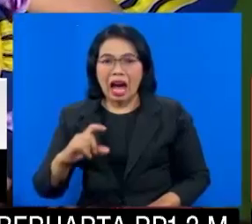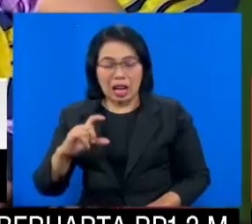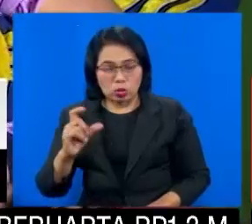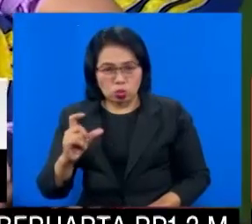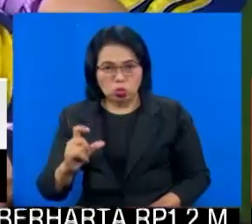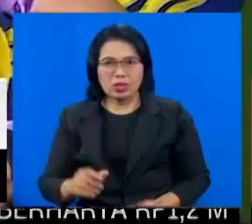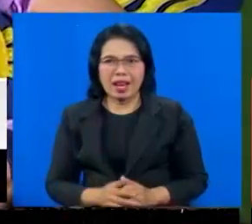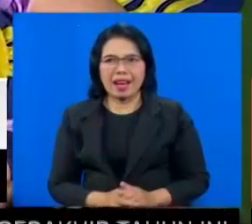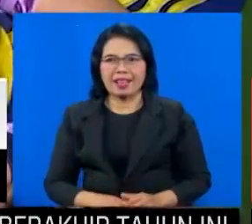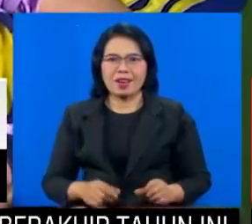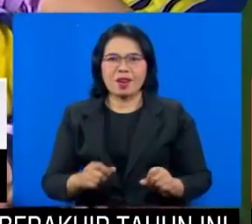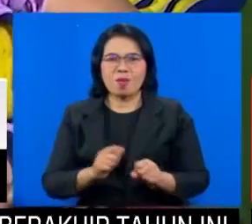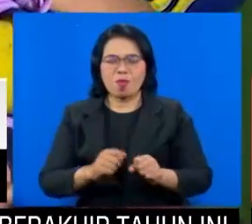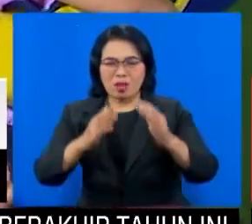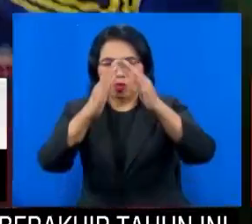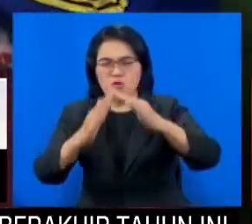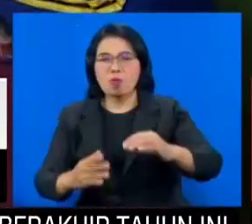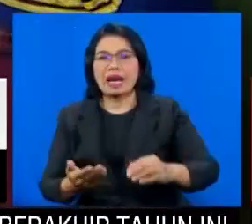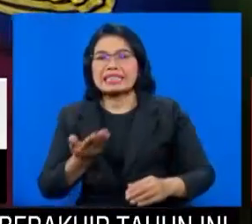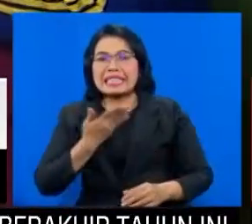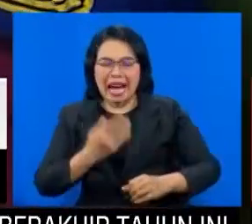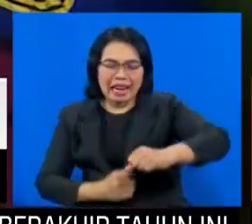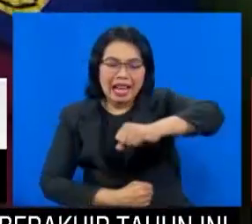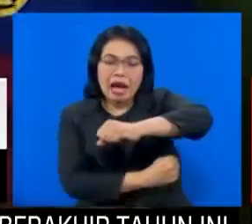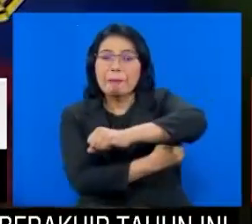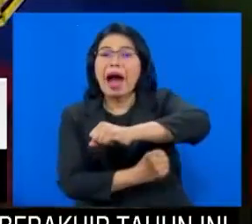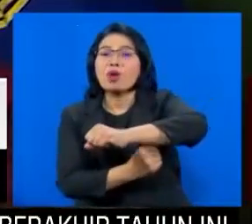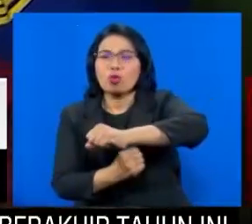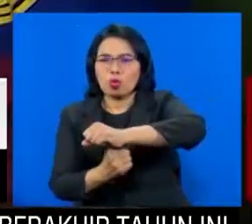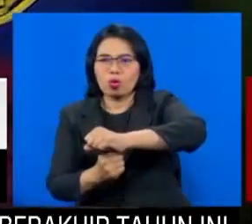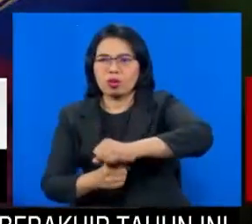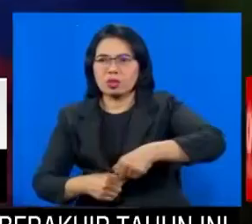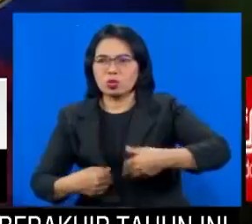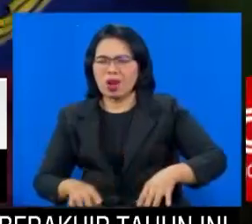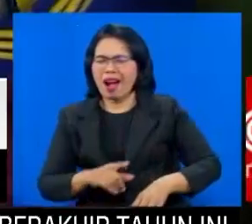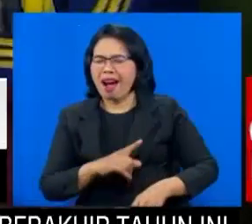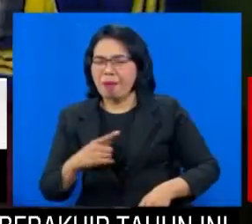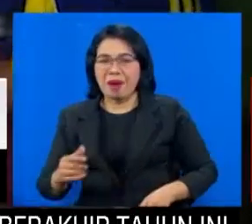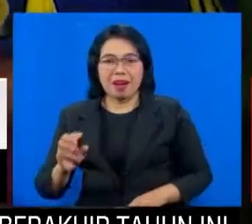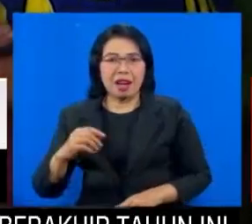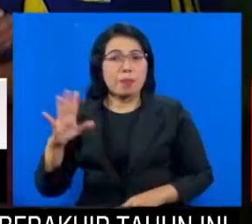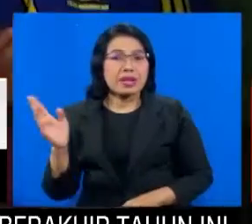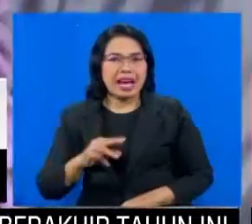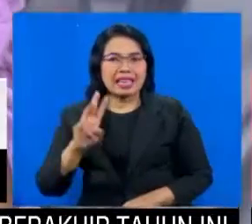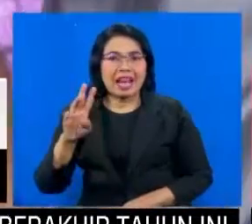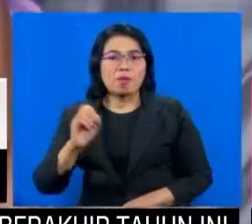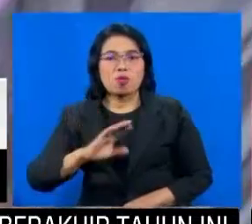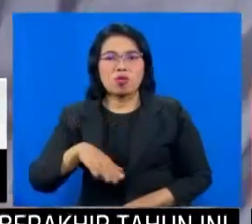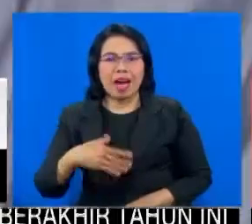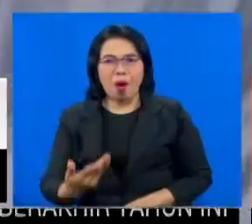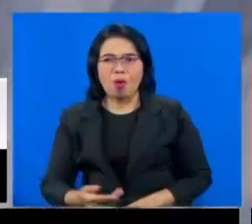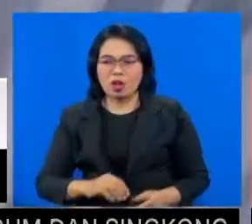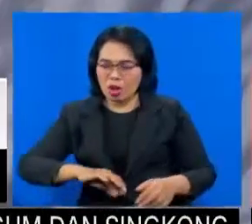yang dibuat dari hasil melaut. Selama lebih dari 30 tahun, keluarga Murni mendukung